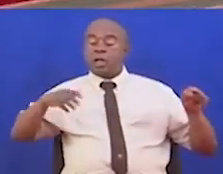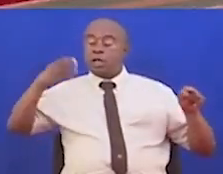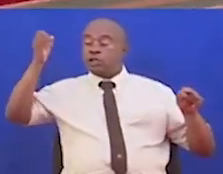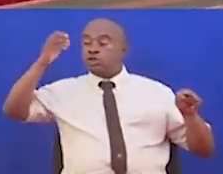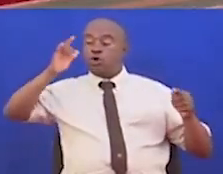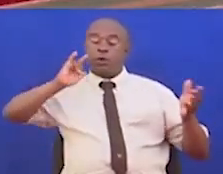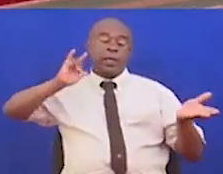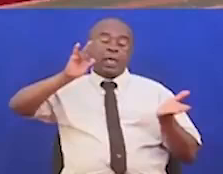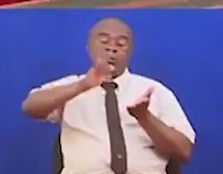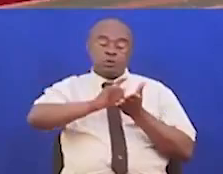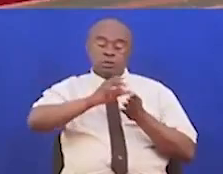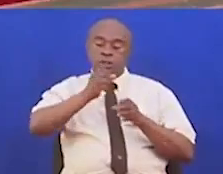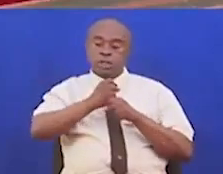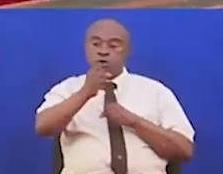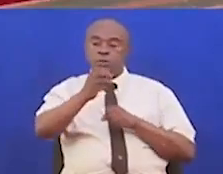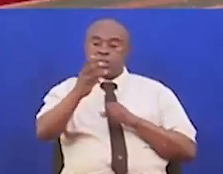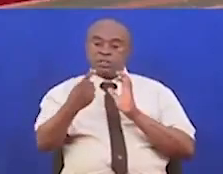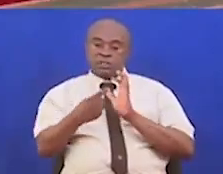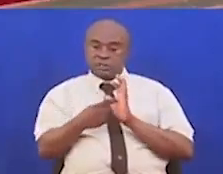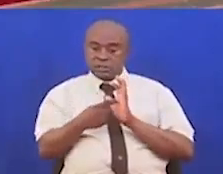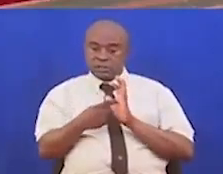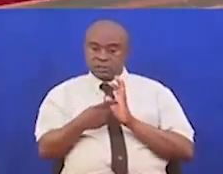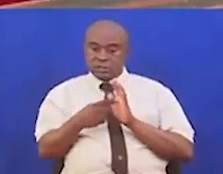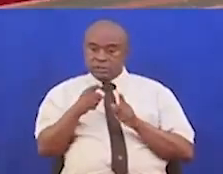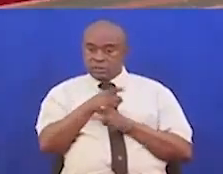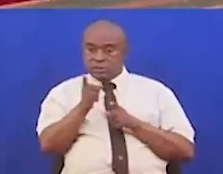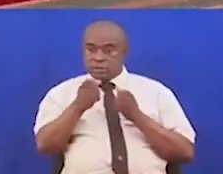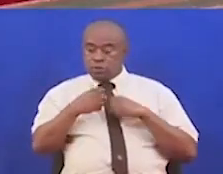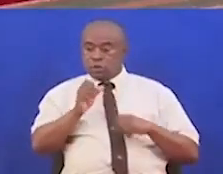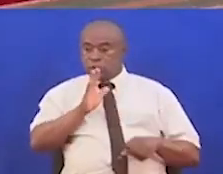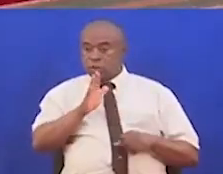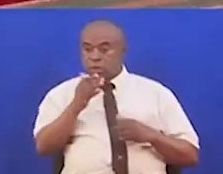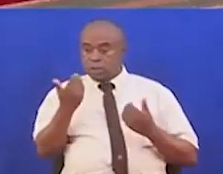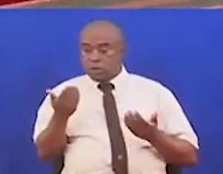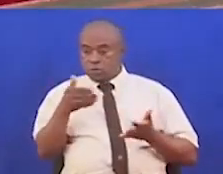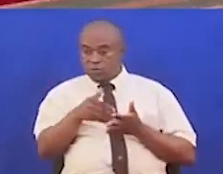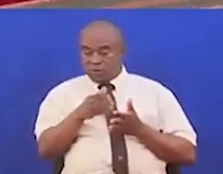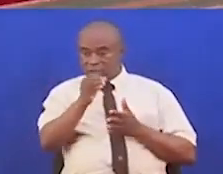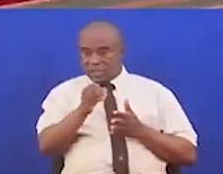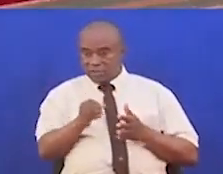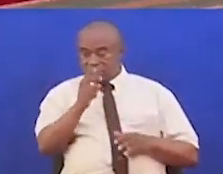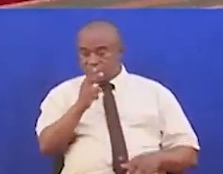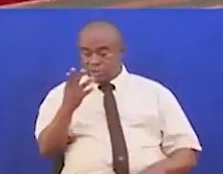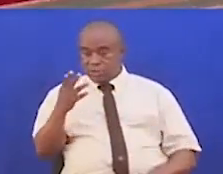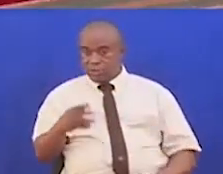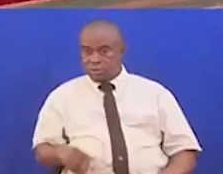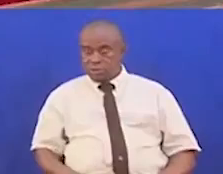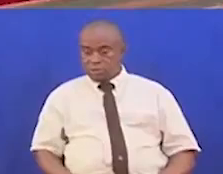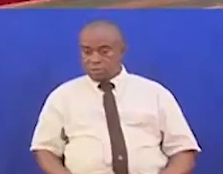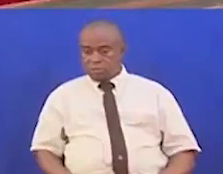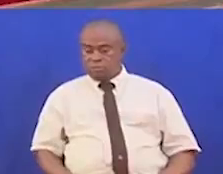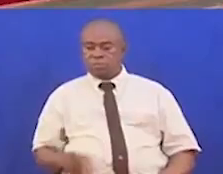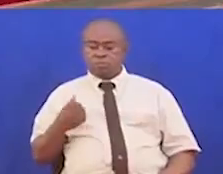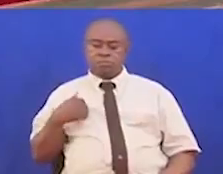kilomita 36 ambapo kwa sasa utekelezaji wake umefikia asilimia 25.